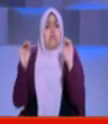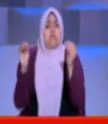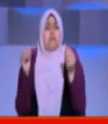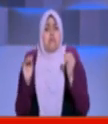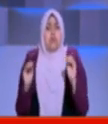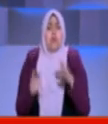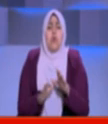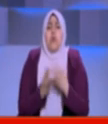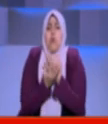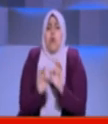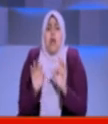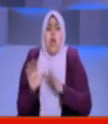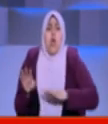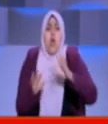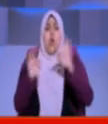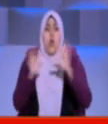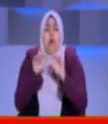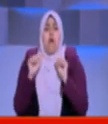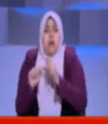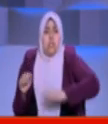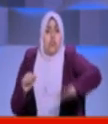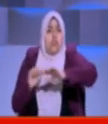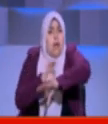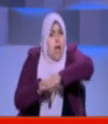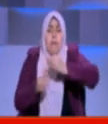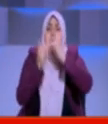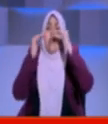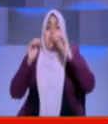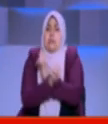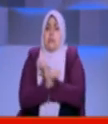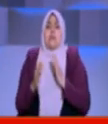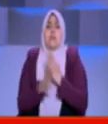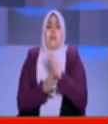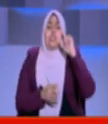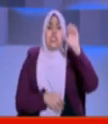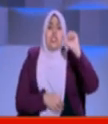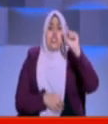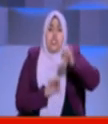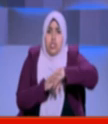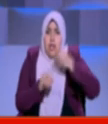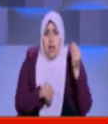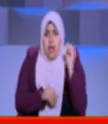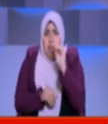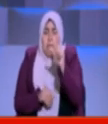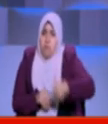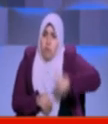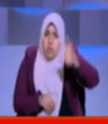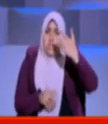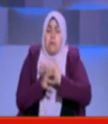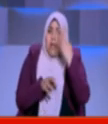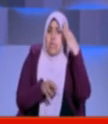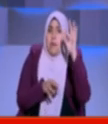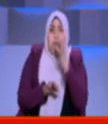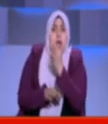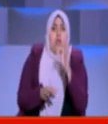المسميات. نحن ابتعدنا عن كل المبادئ الوطنية التي من خلالها أن نبني نظام دولة حقيقية. فالآن